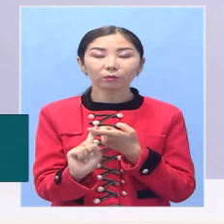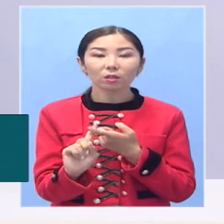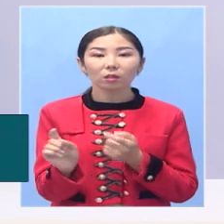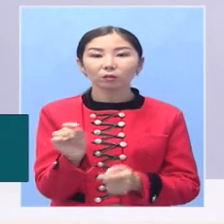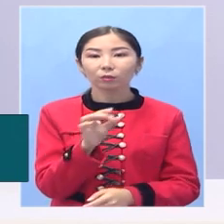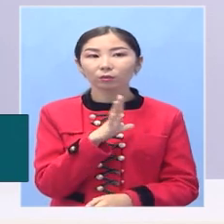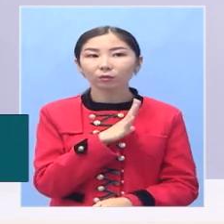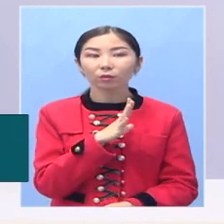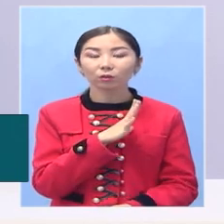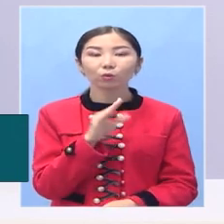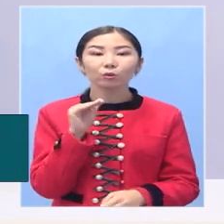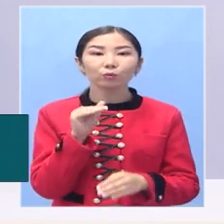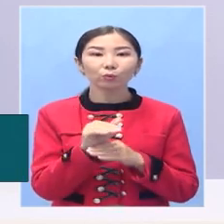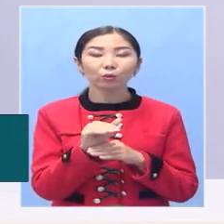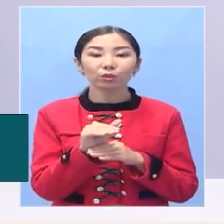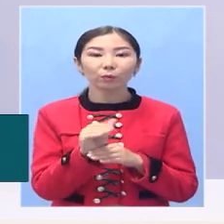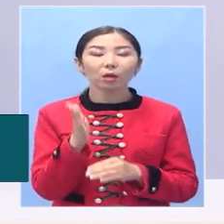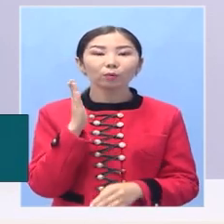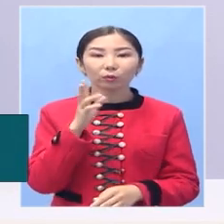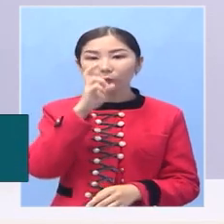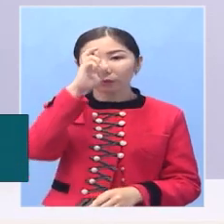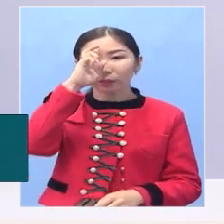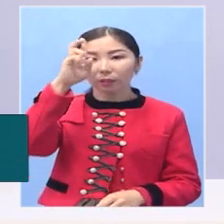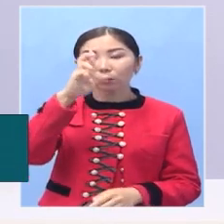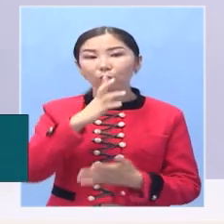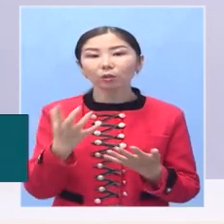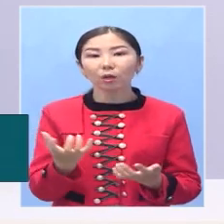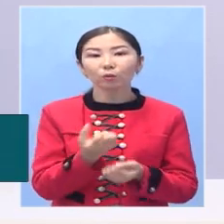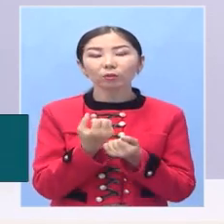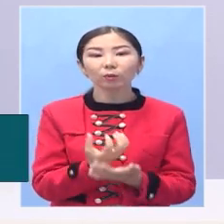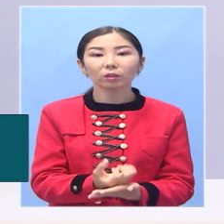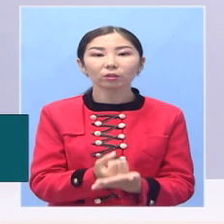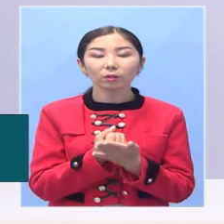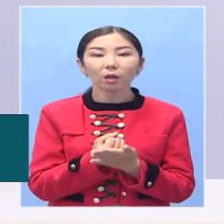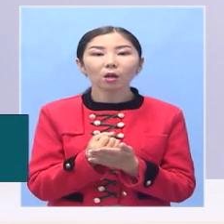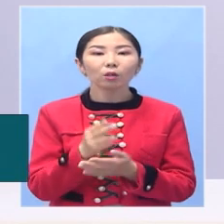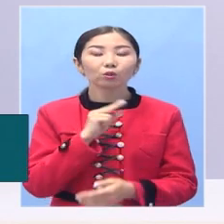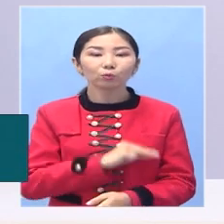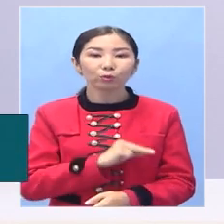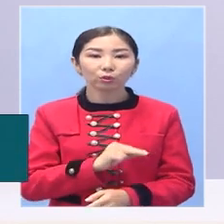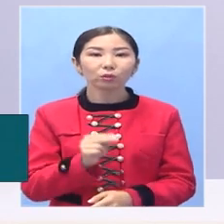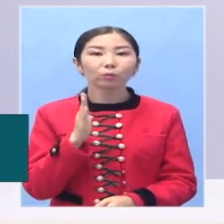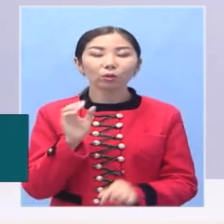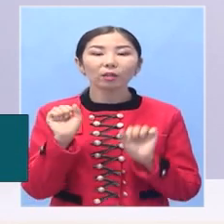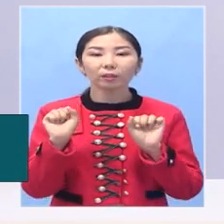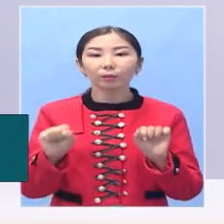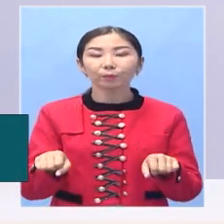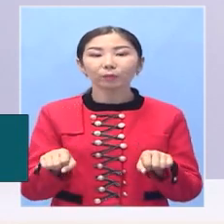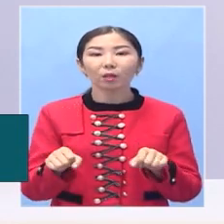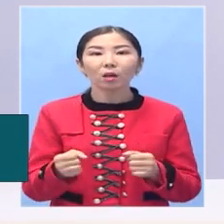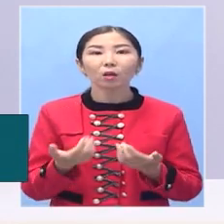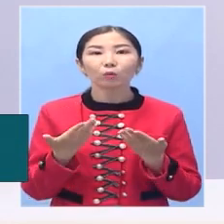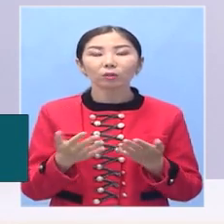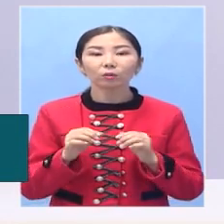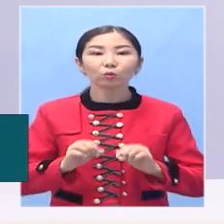Қаражат қосым бөлініп, мемлекеттен қолдау болып, бөлініп жақсы істесе жұмыс жүреді деп ойлаймыз. Енді биылғы жылы